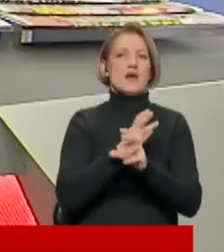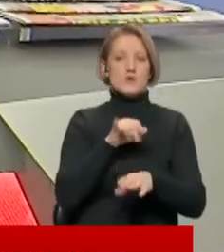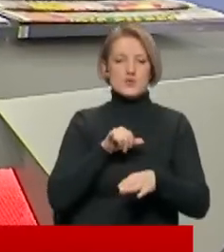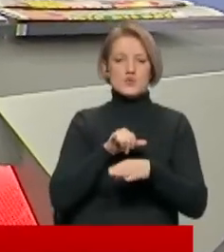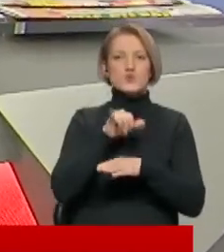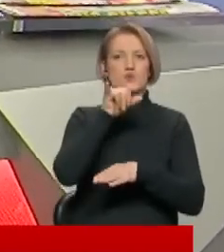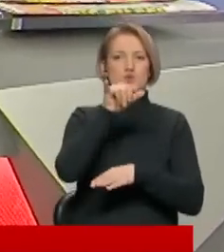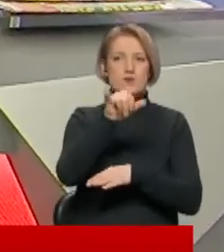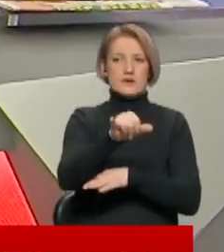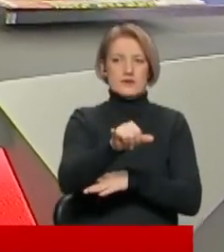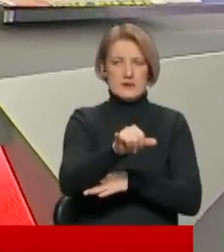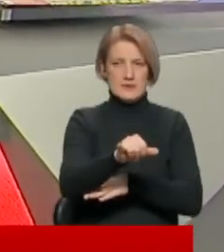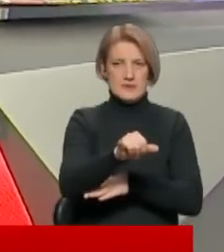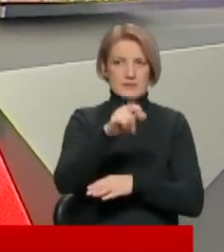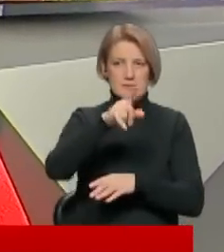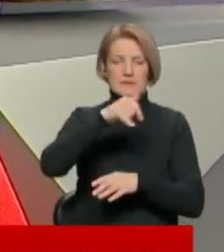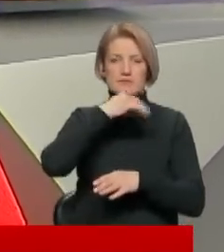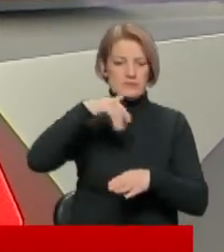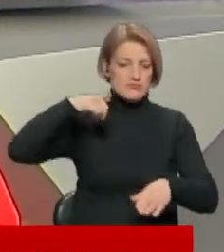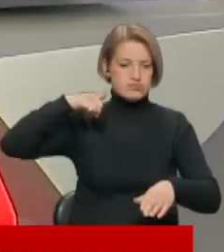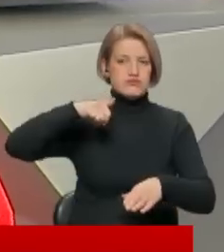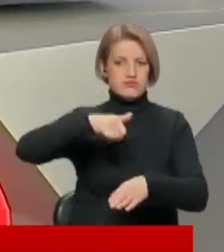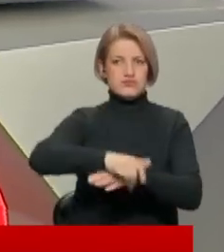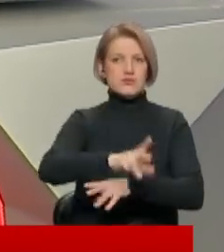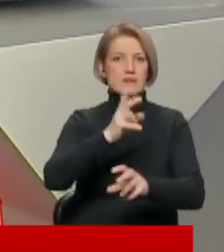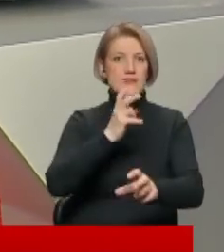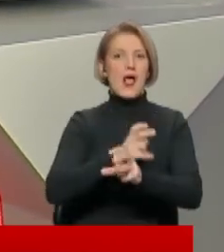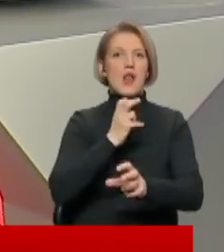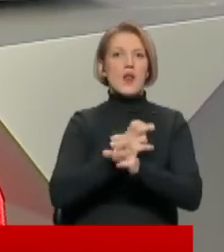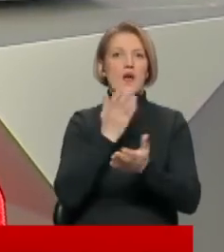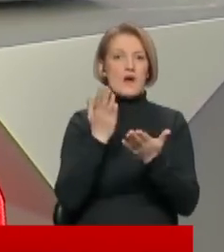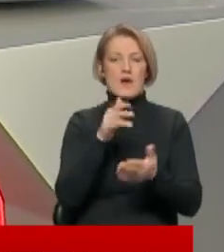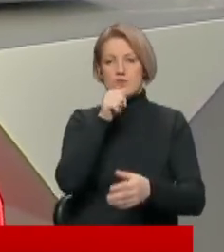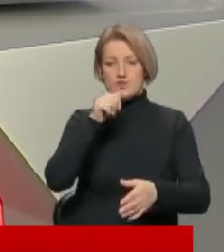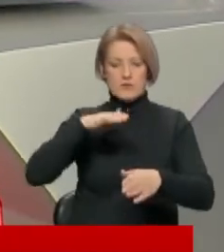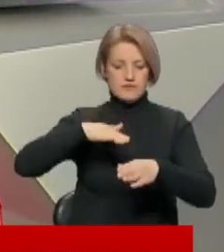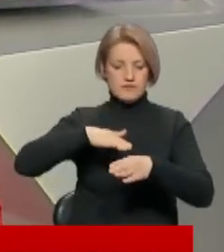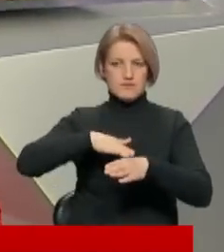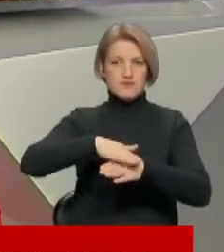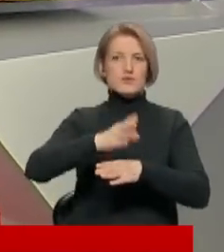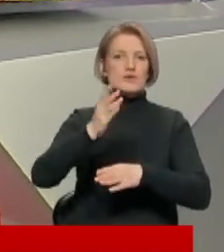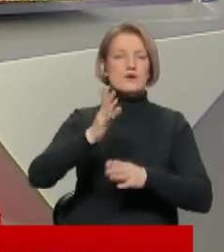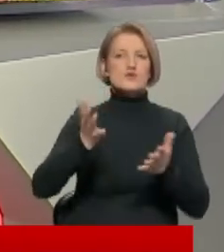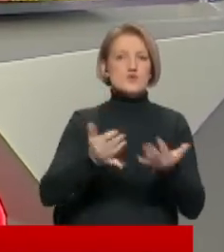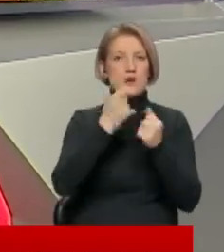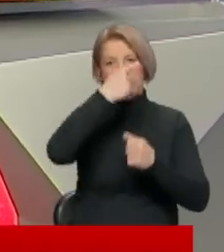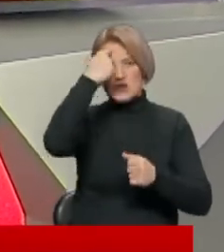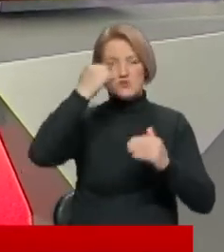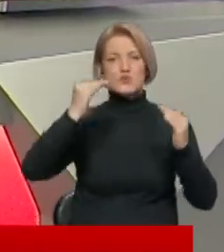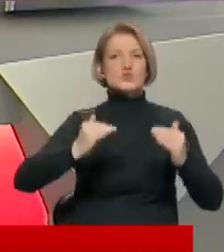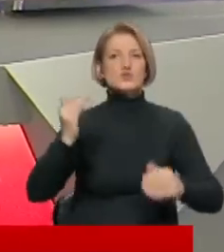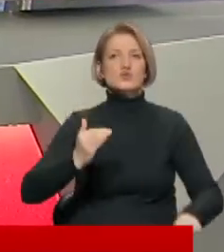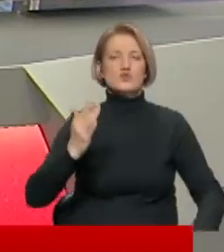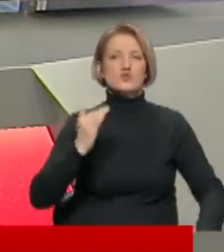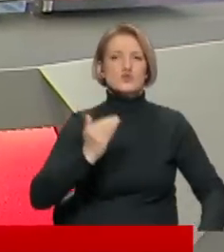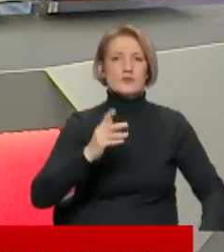uçağın plaja inmesi Çok riskli bir durum Ya suya inip kurtulma şansı çok düşük Aslında kulenin tüm